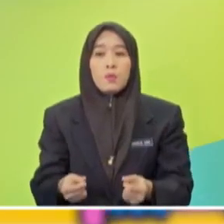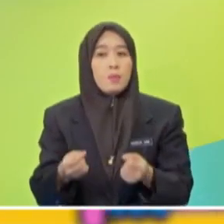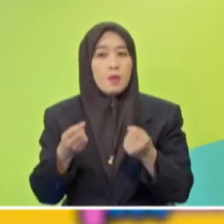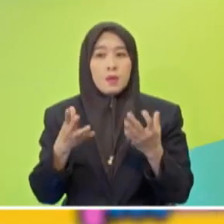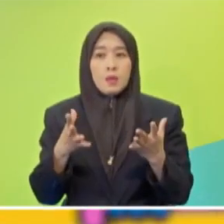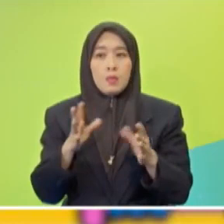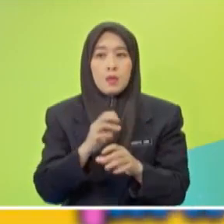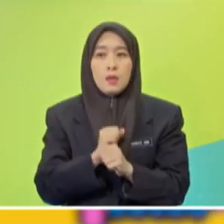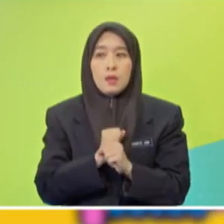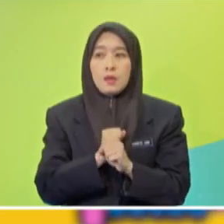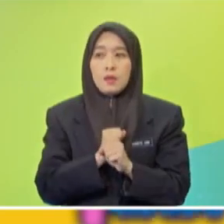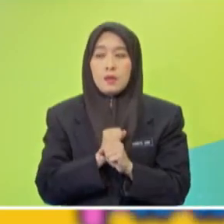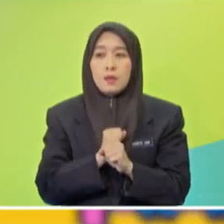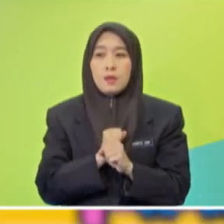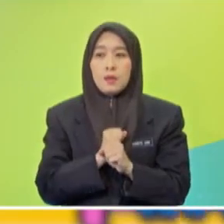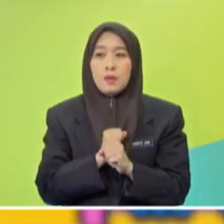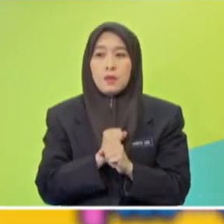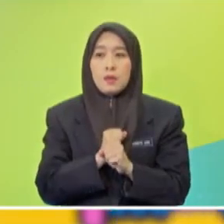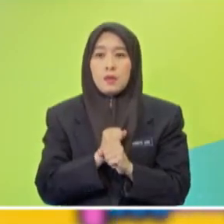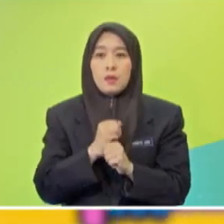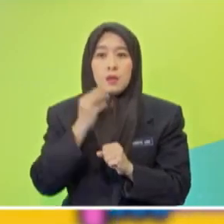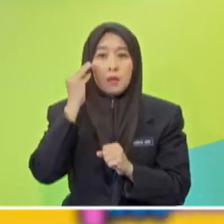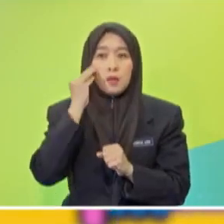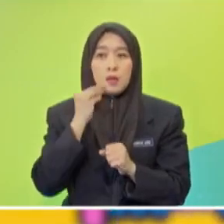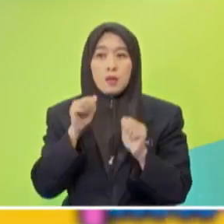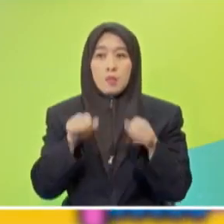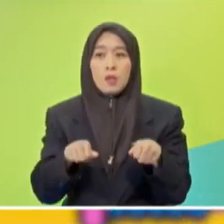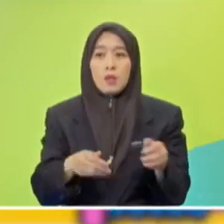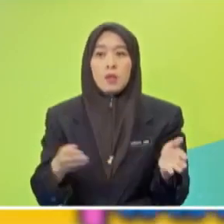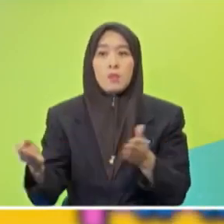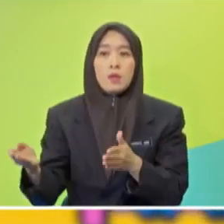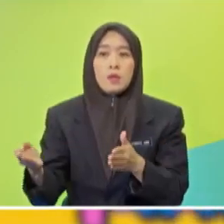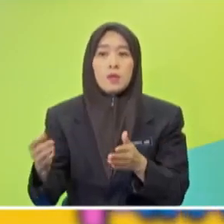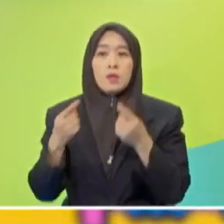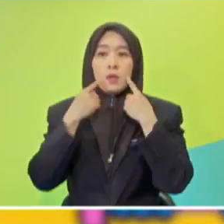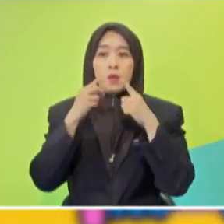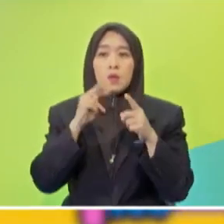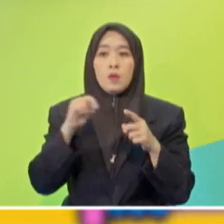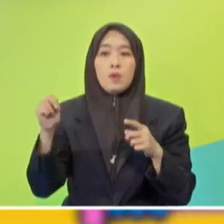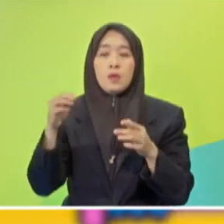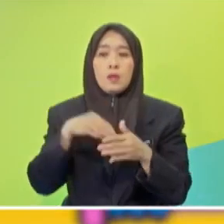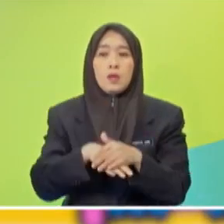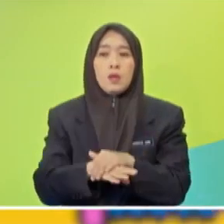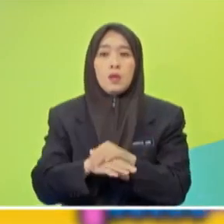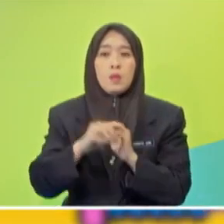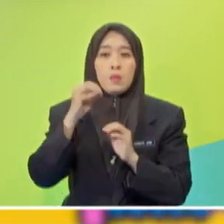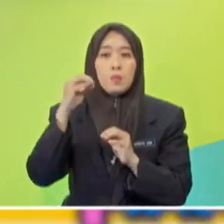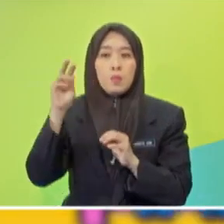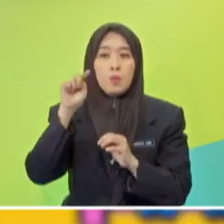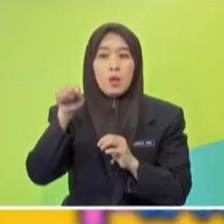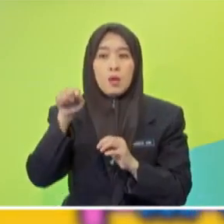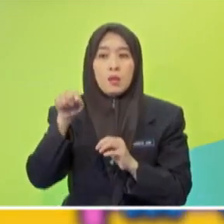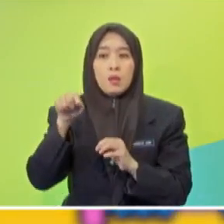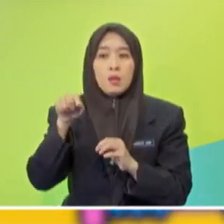Tania bagikan jawaban dalam perpuluhan Oke Tunjukkan jawaban anda